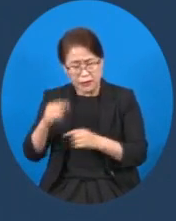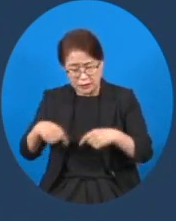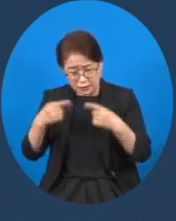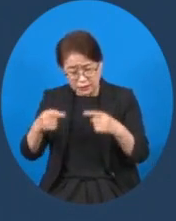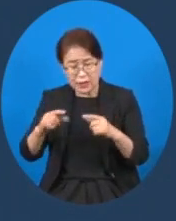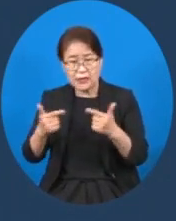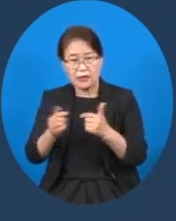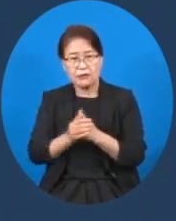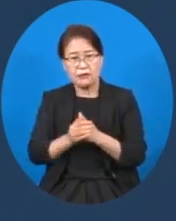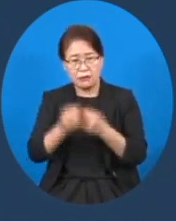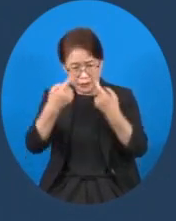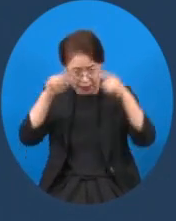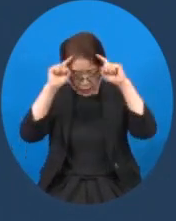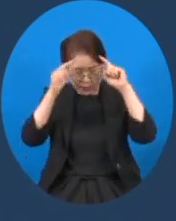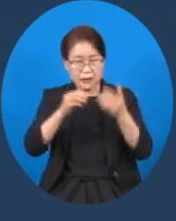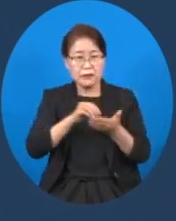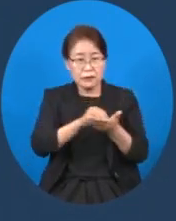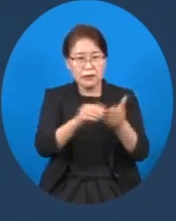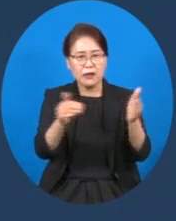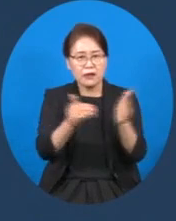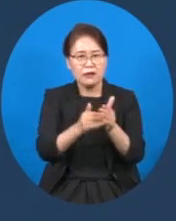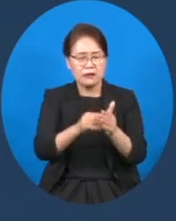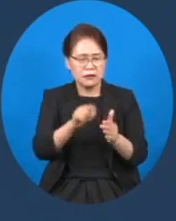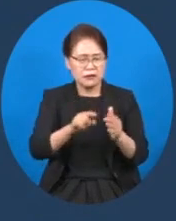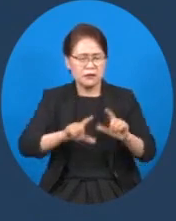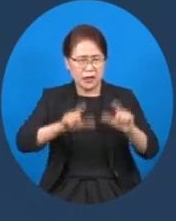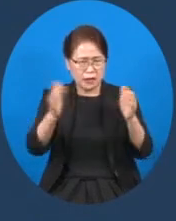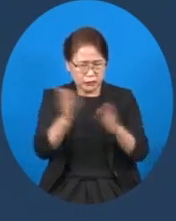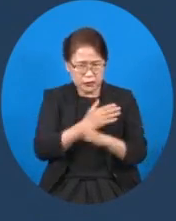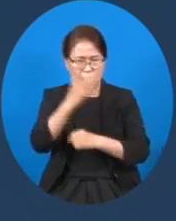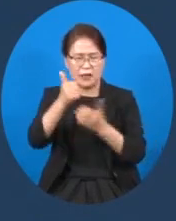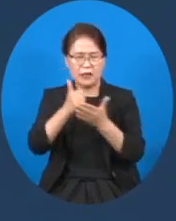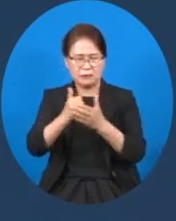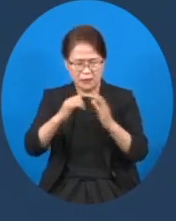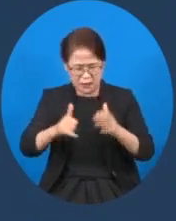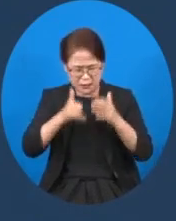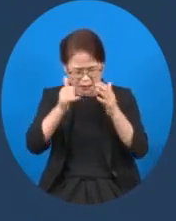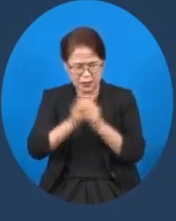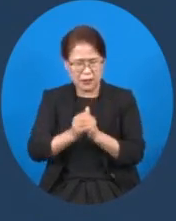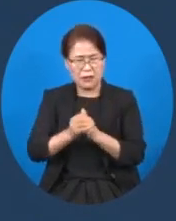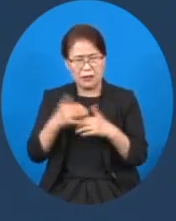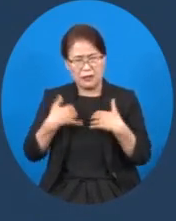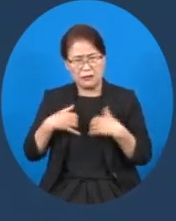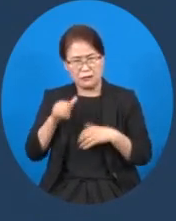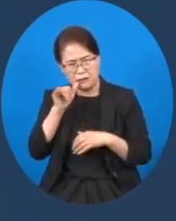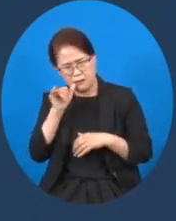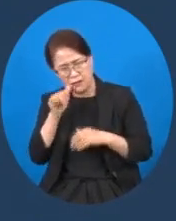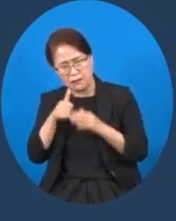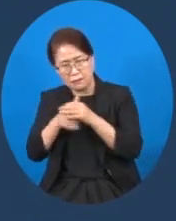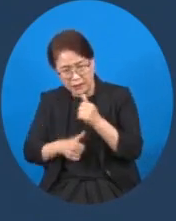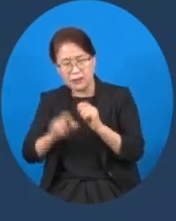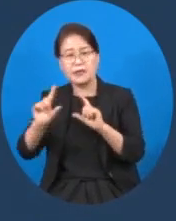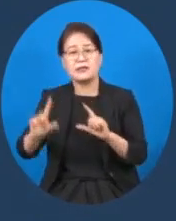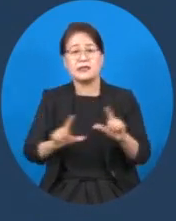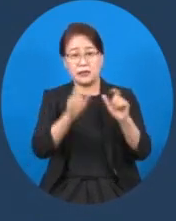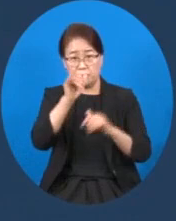대학에 들어가면 그날부터 하나님을 등지고 세상의 쾌락을 즐기며 인생을 살아갑니다. 그래서 우리나라의 가장 무서운